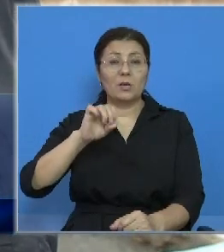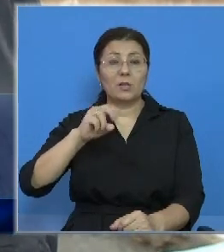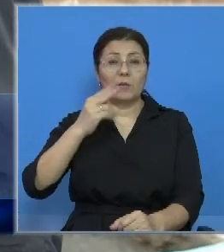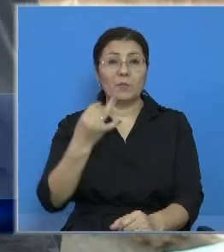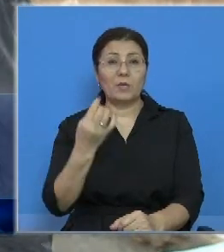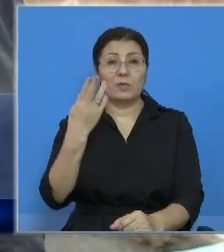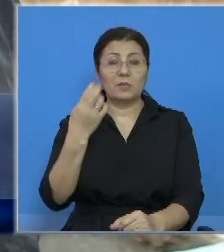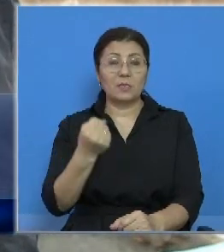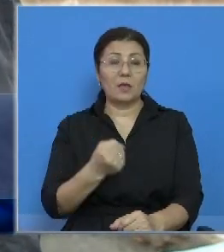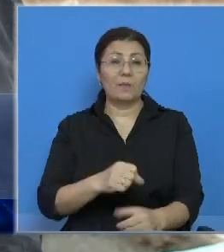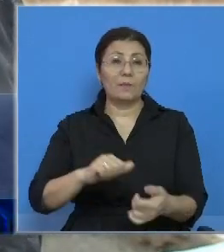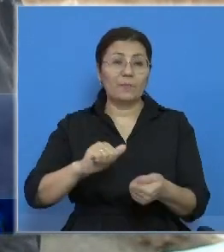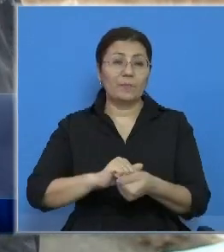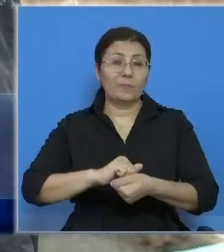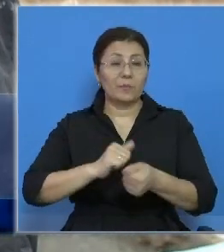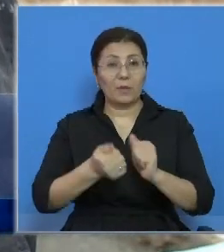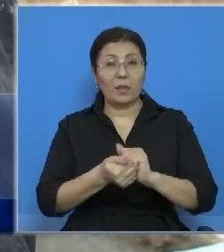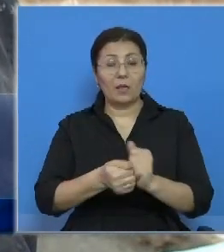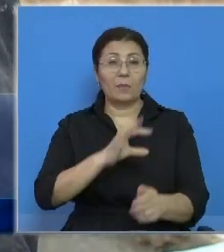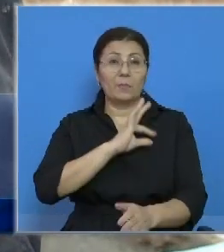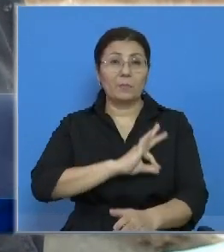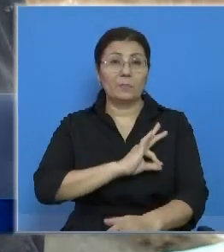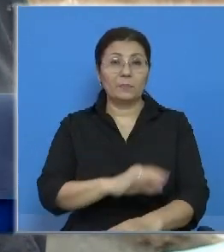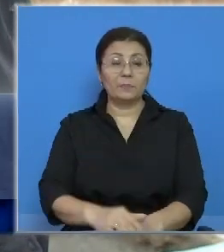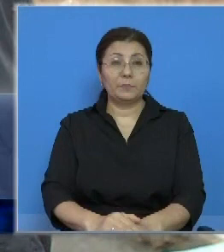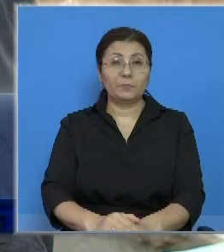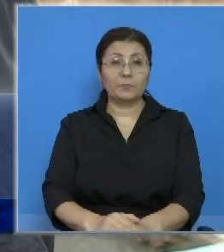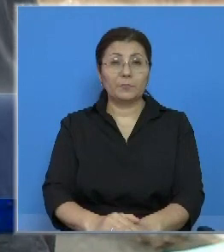Силикат, ғондық, мин плита, сосын